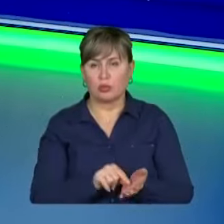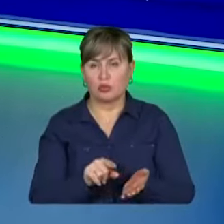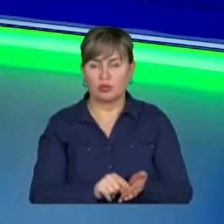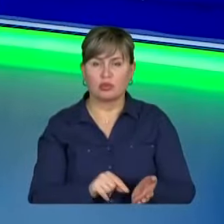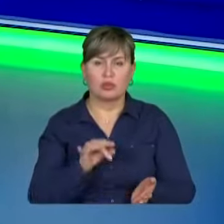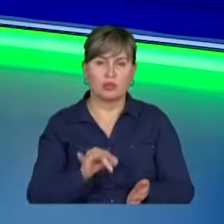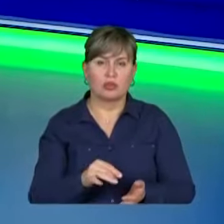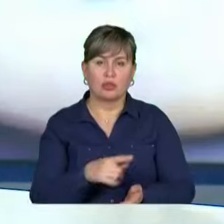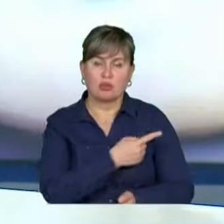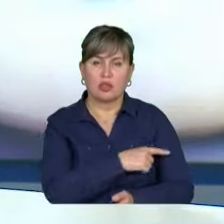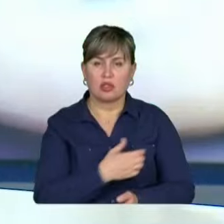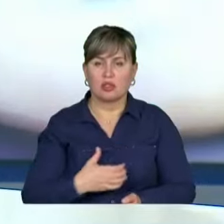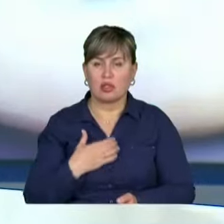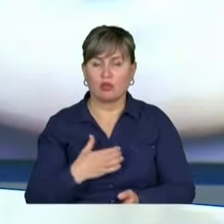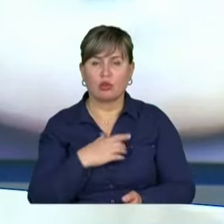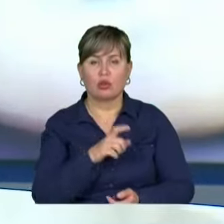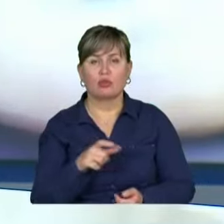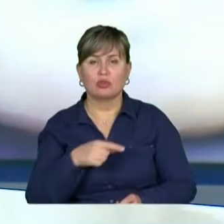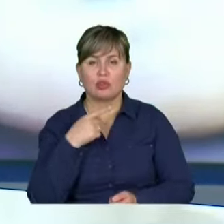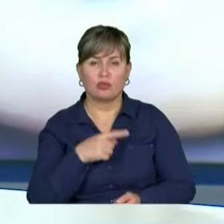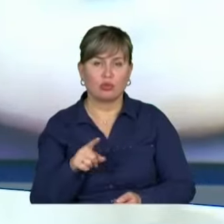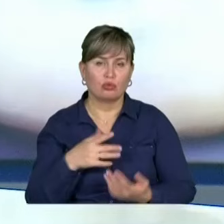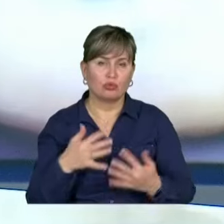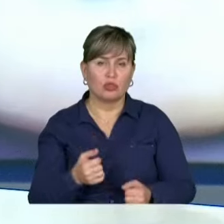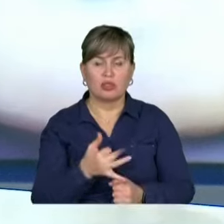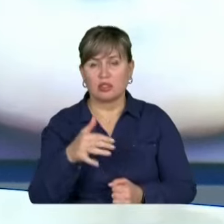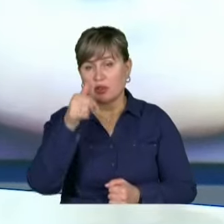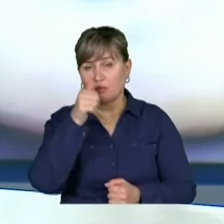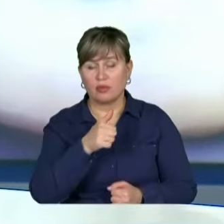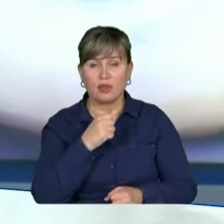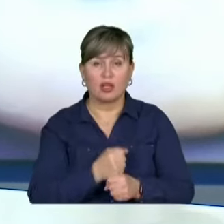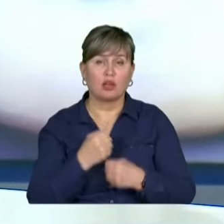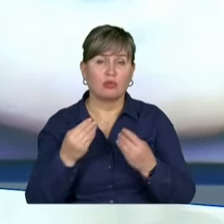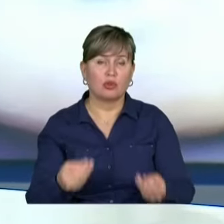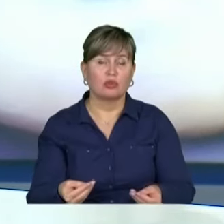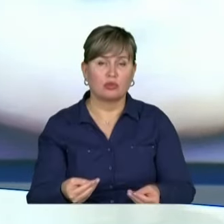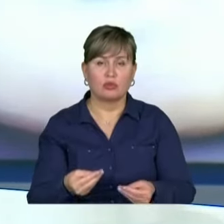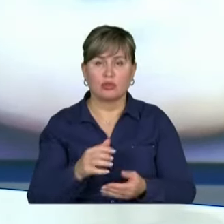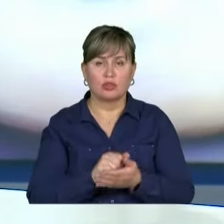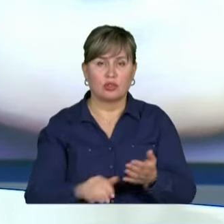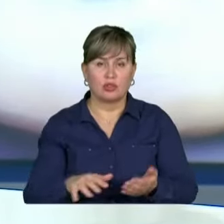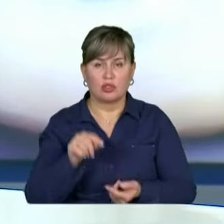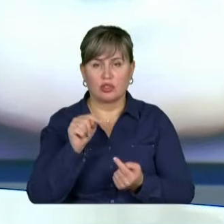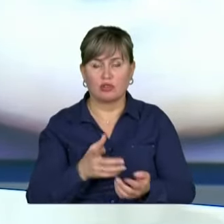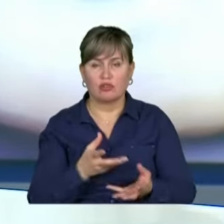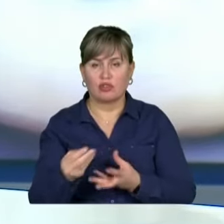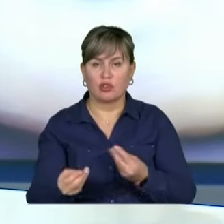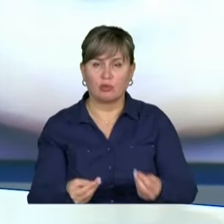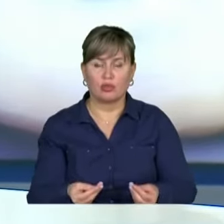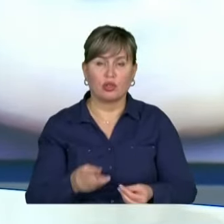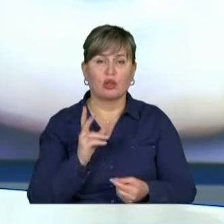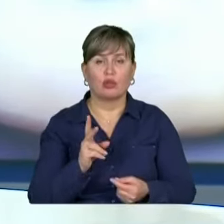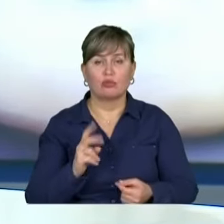и медстраховке. Люди говорят, что вот уже несколько месяцев работодатель не отчисляет соответствующие выплаты. А тех,